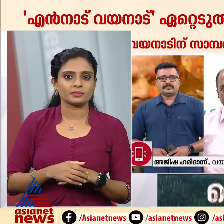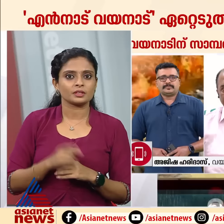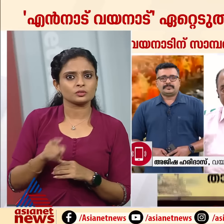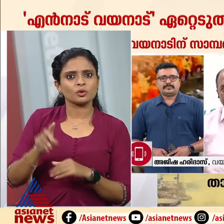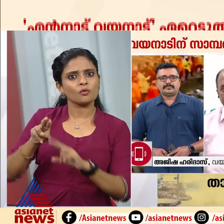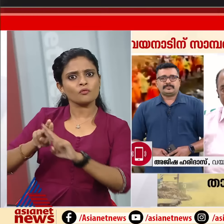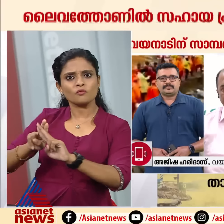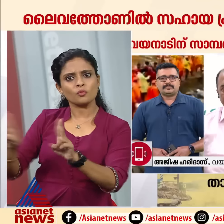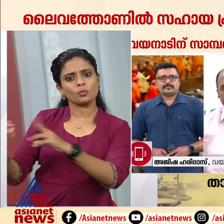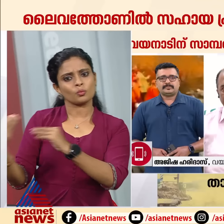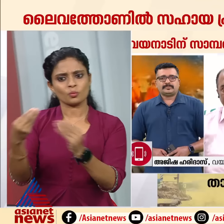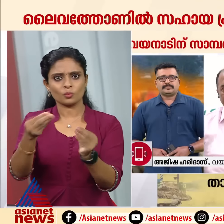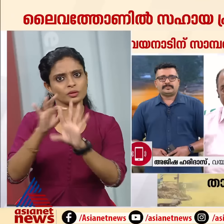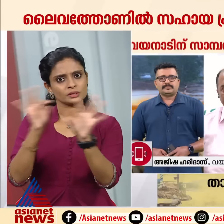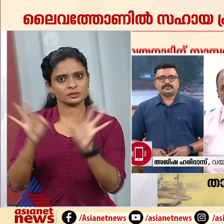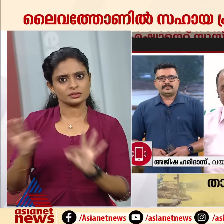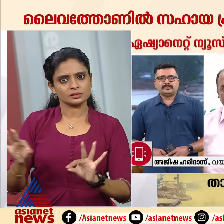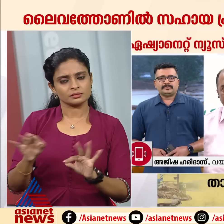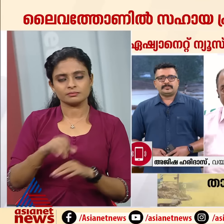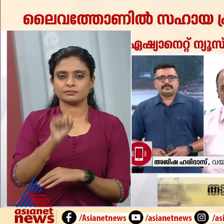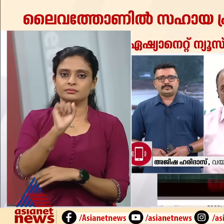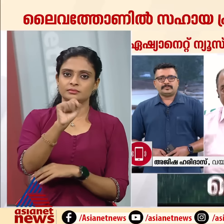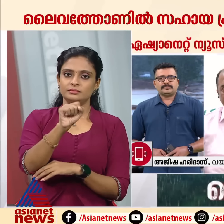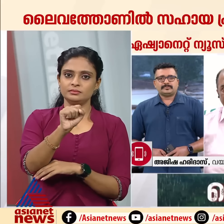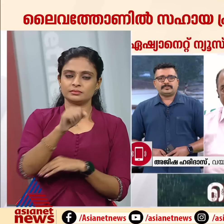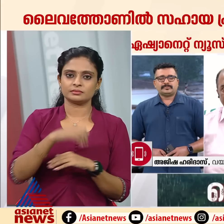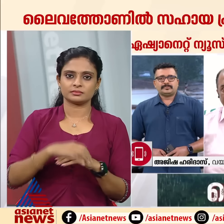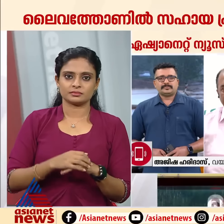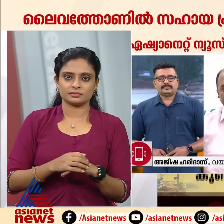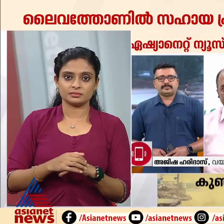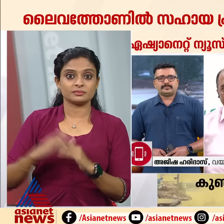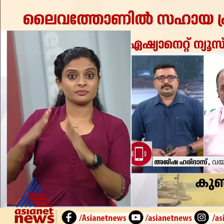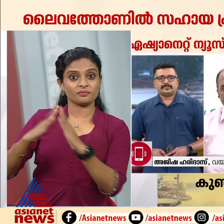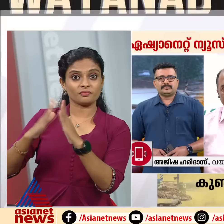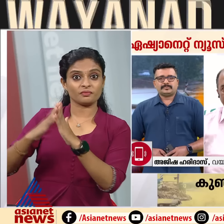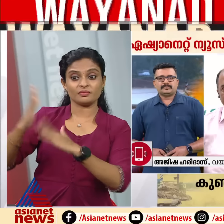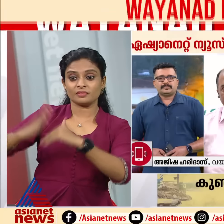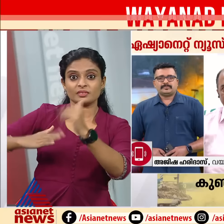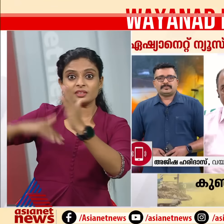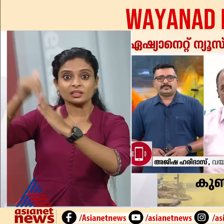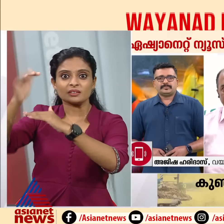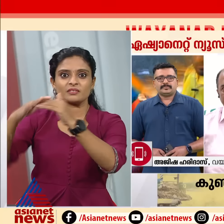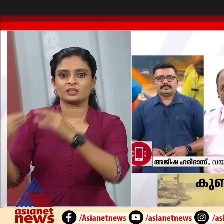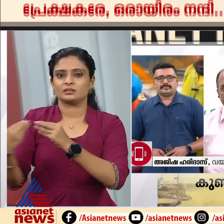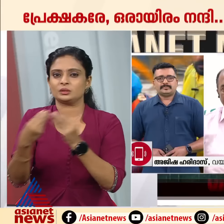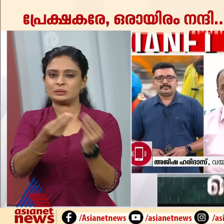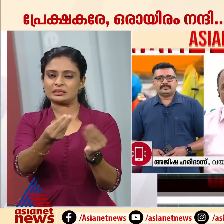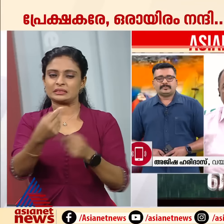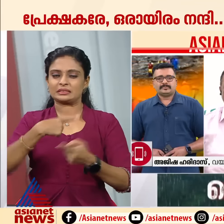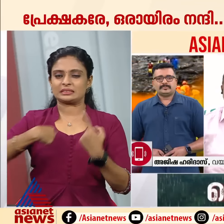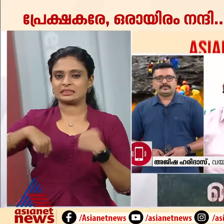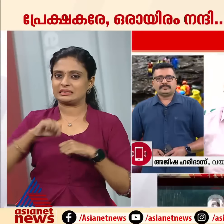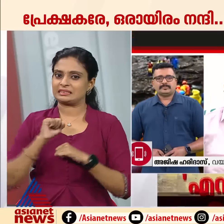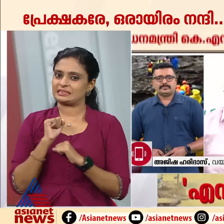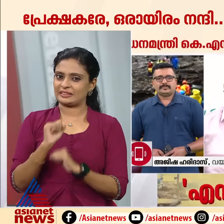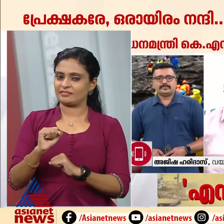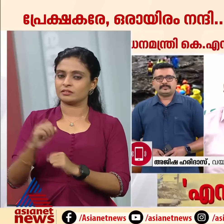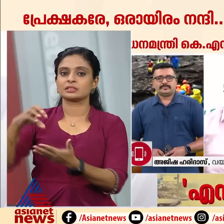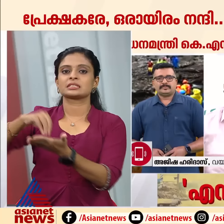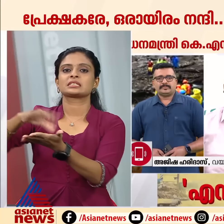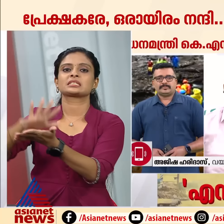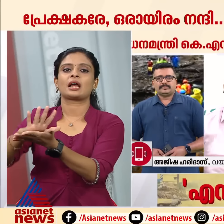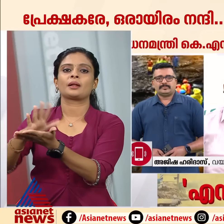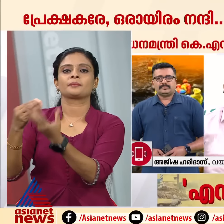നൽകാൻ തയ്യാറാണ്. തയ്യാറാണ്. അപ്പൊ വീട് വെച്ച് കൊടുക്കാൻ നമുക്ക് നമ്മുടെ സാമ്പത്തിക സ്ഥിതി പറ്റില്ല. അപ്പൊ സ്ഥലം വിട്ടു കൊടുത്താൽ